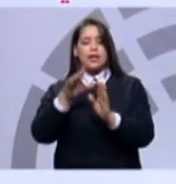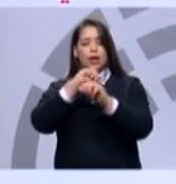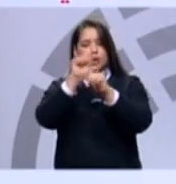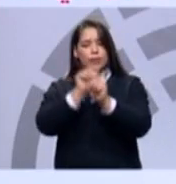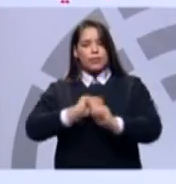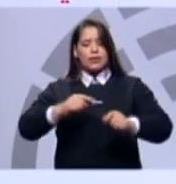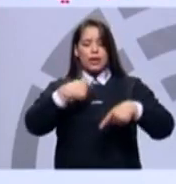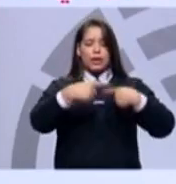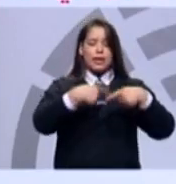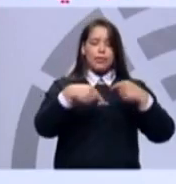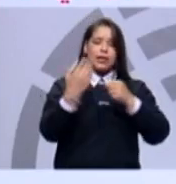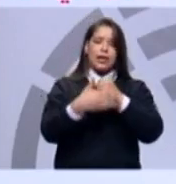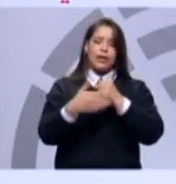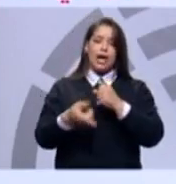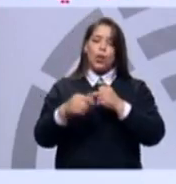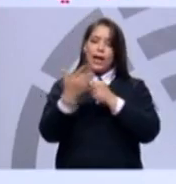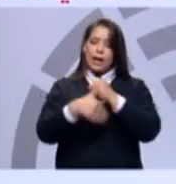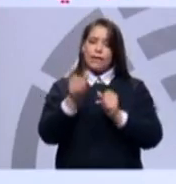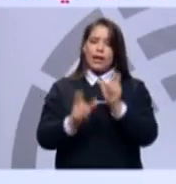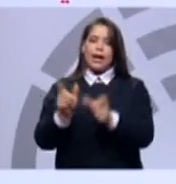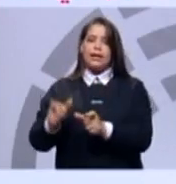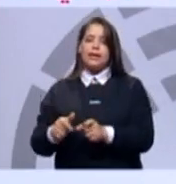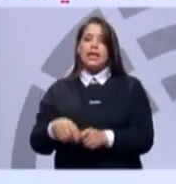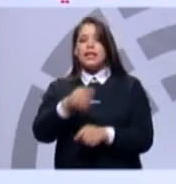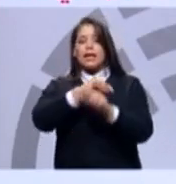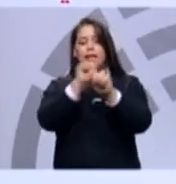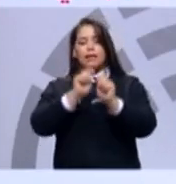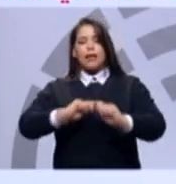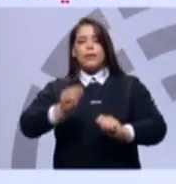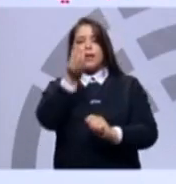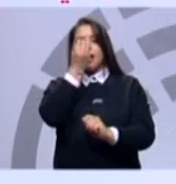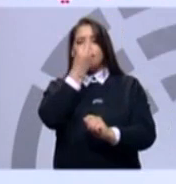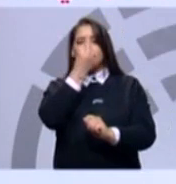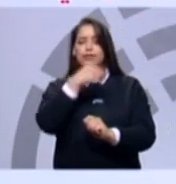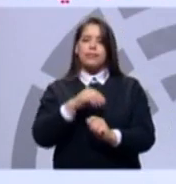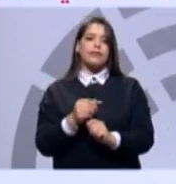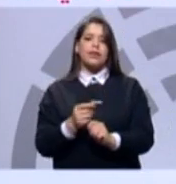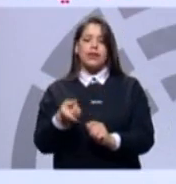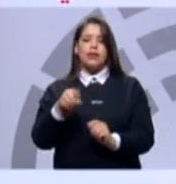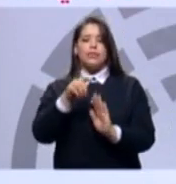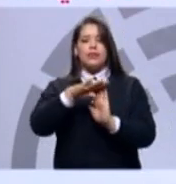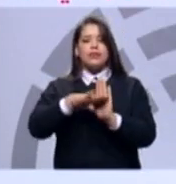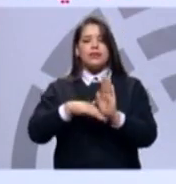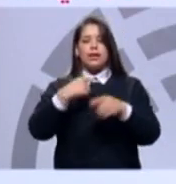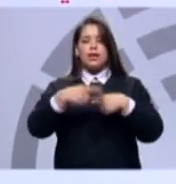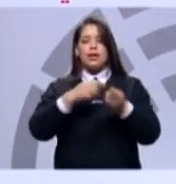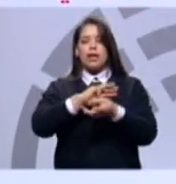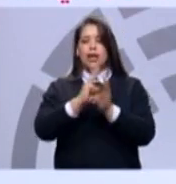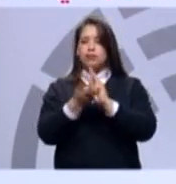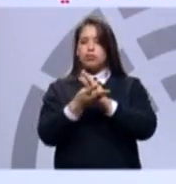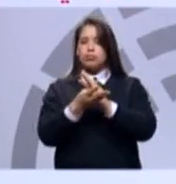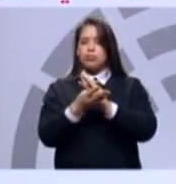تضمن الفلاحه والفلاحين لتحقيق امننا الغذائي من خلال تبسيط اسرائيل القروض الموسميه